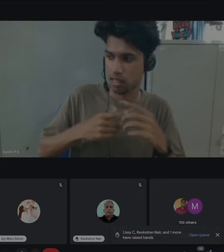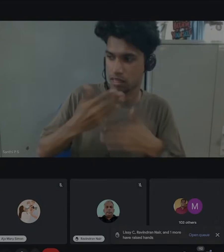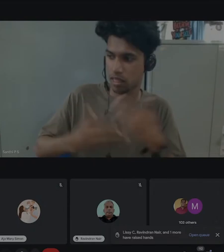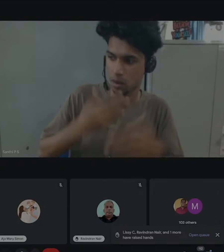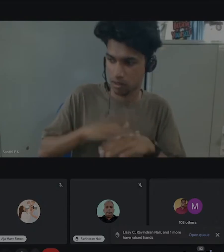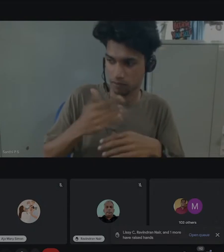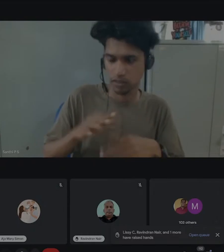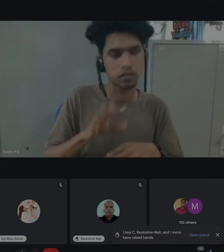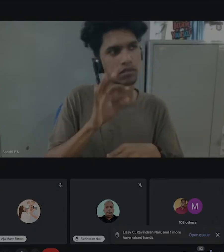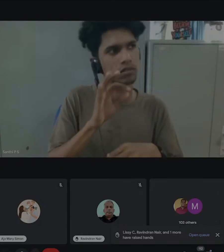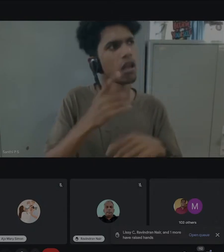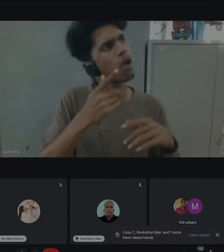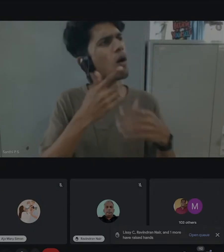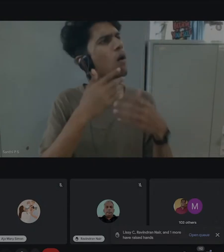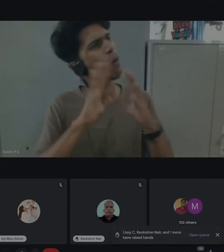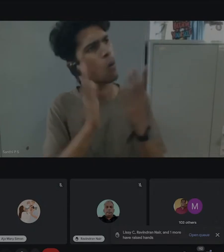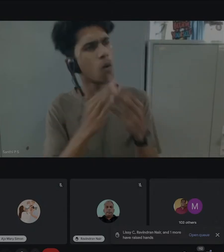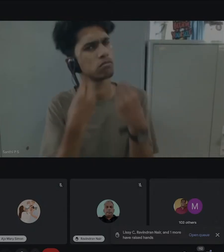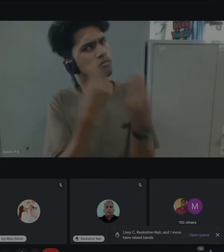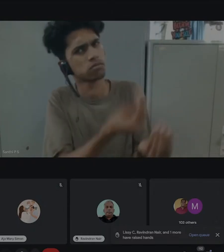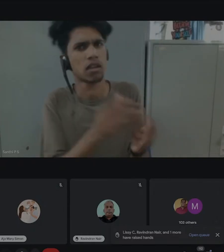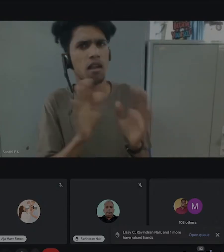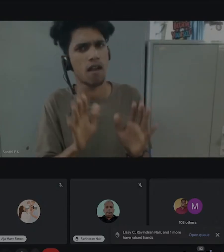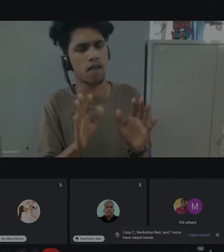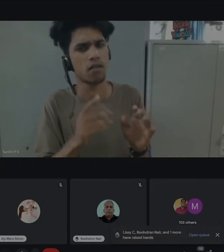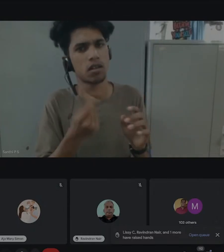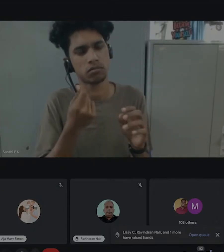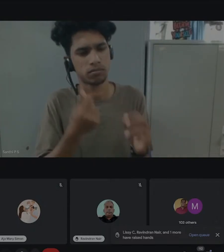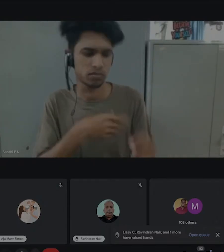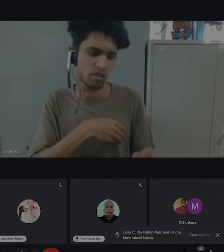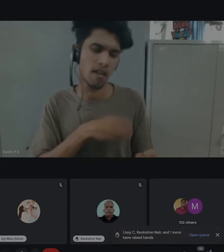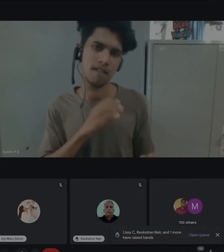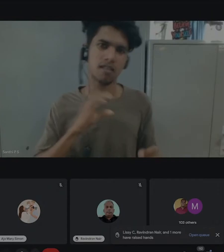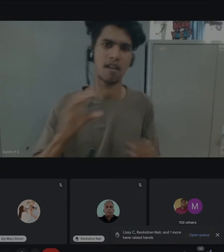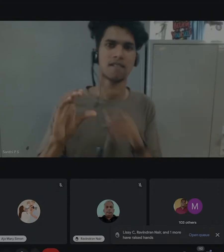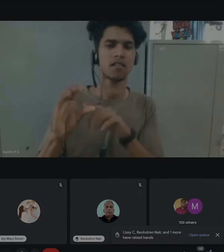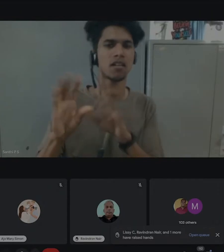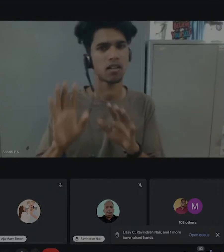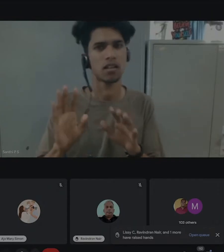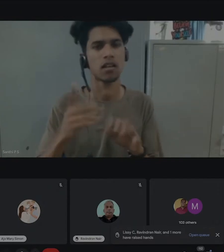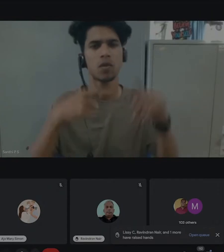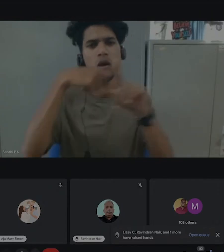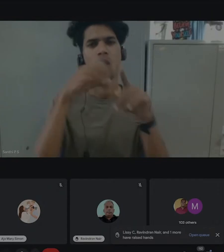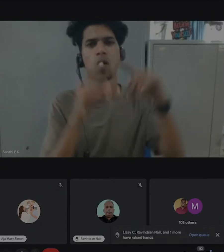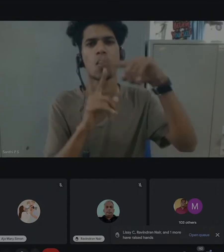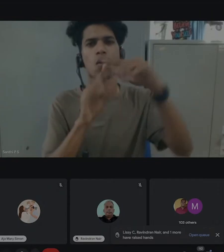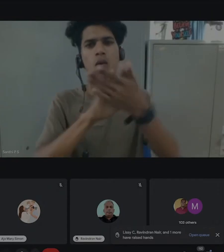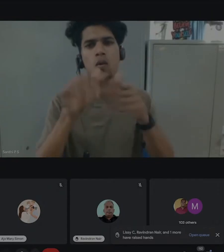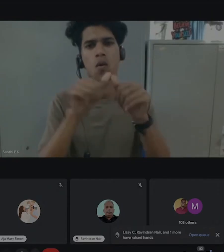എല്ലാ തെറാപ്പികളും കിട്ടുന്നുണ്ട്. നല്ല പൈസ മുടക്കി കുട്ടിക്ക് കൊടുക്കുന്നുണ്ട്. അതായത് ഈ കോതനല്ലൂർ ഒരു സെന്റർ തുടങ്ങിയിട്ടുണ്ട്.